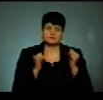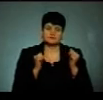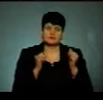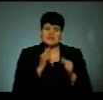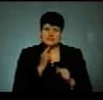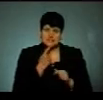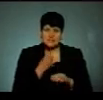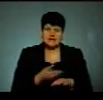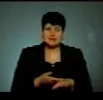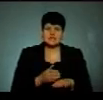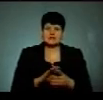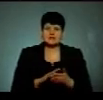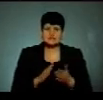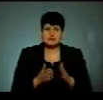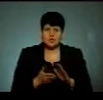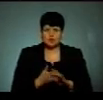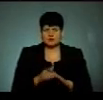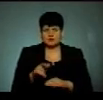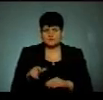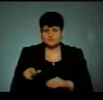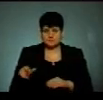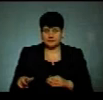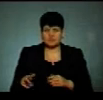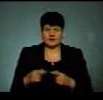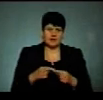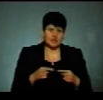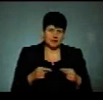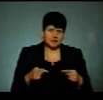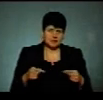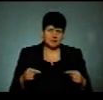складне становище споживачів, різні